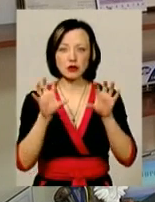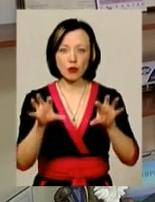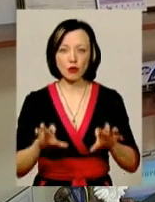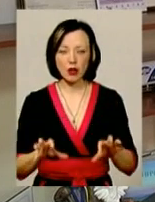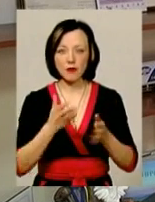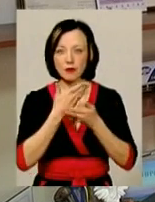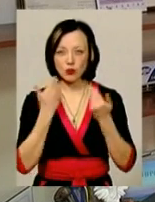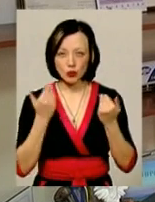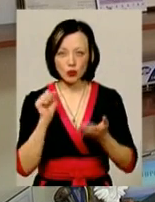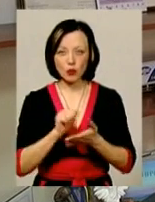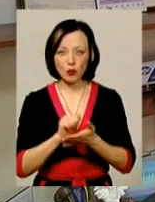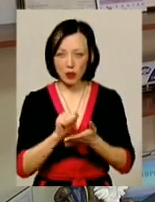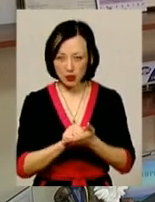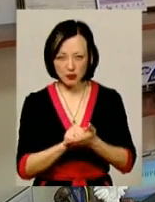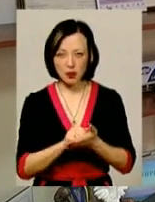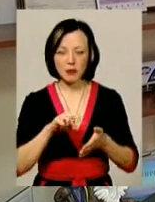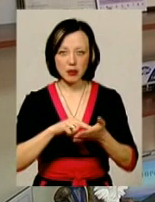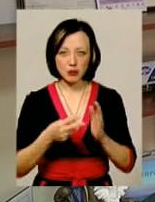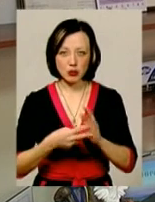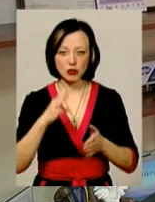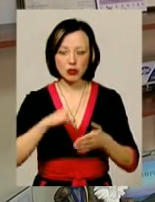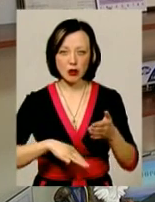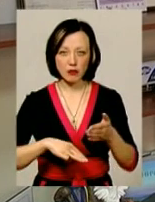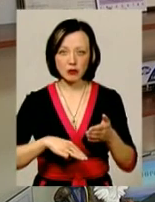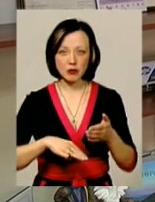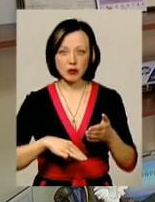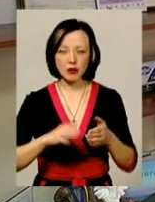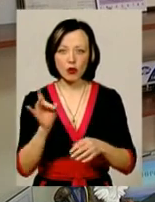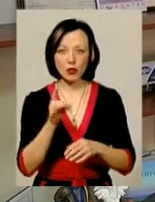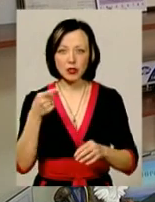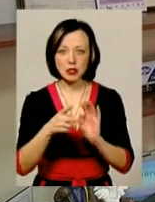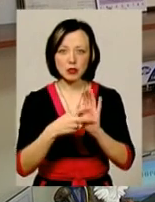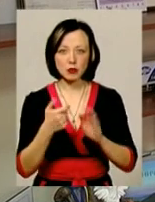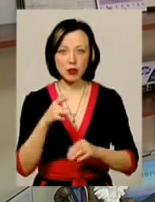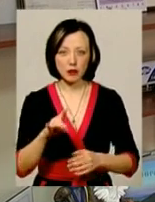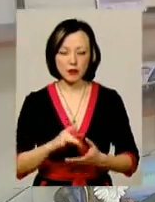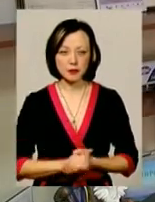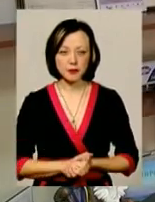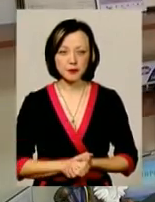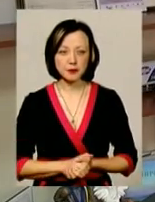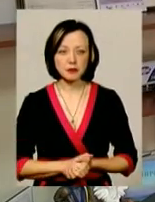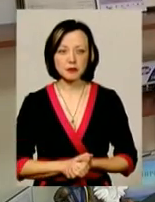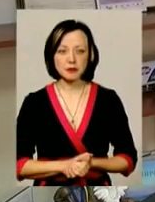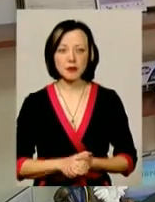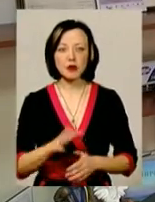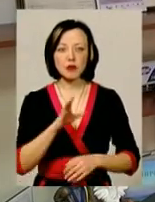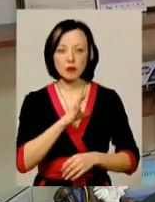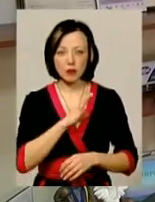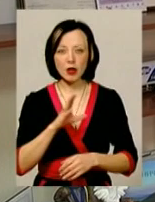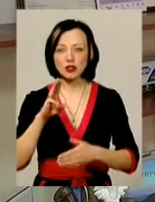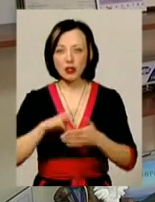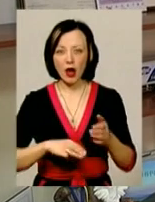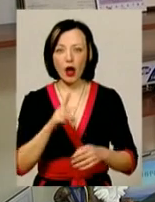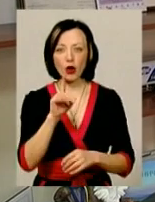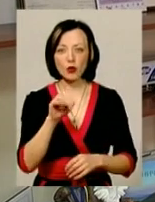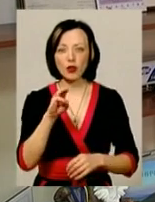законодавства, відсутність документів передбачає накладення штрафної санкції в розмірі 1700 гривень штрафу. Накладалися також і на Крутінчуків, і на